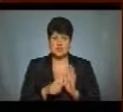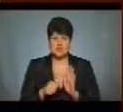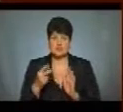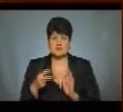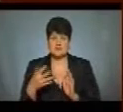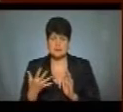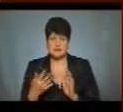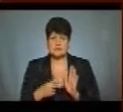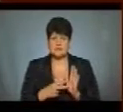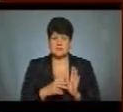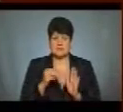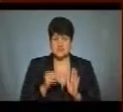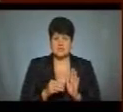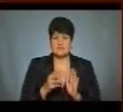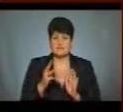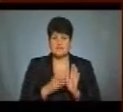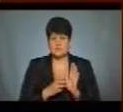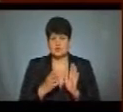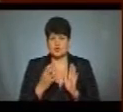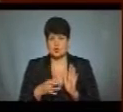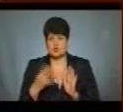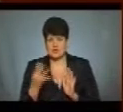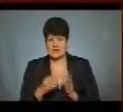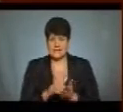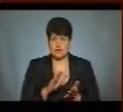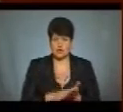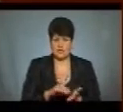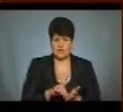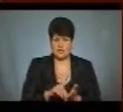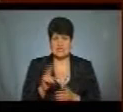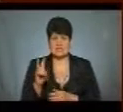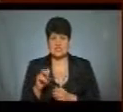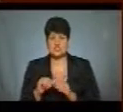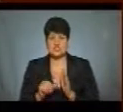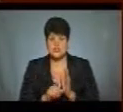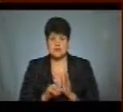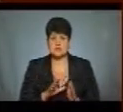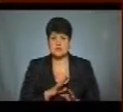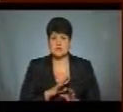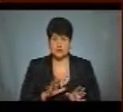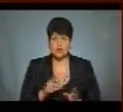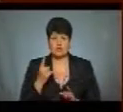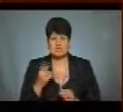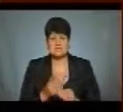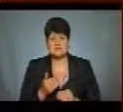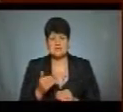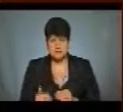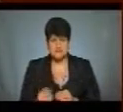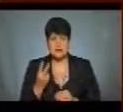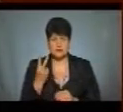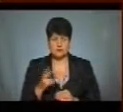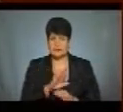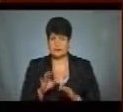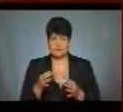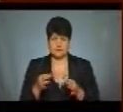із 7844 зареєстрованих учасників. 216 були відсутні, один запізнився і двох не